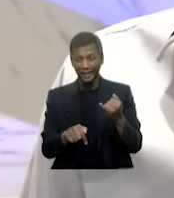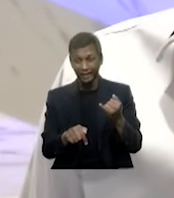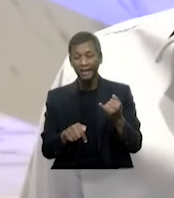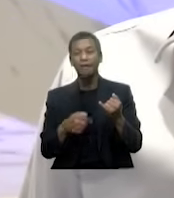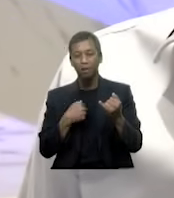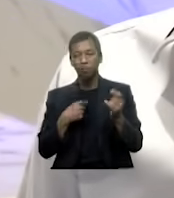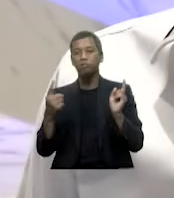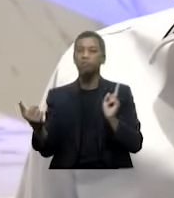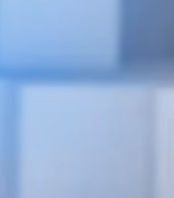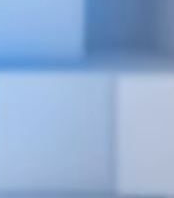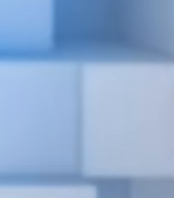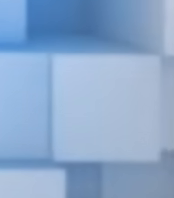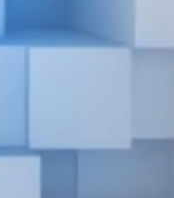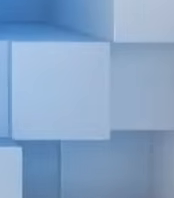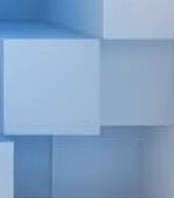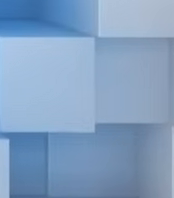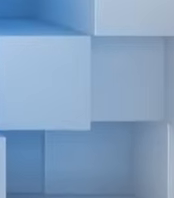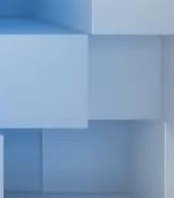bahwa tugas sudah dijalankan.